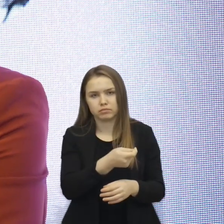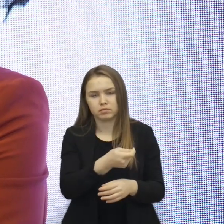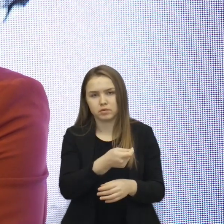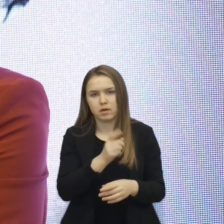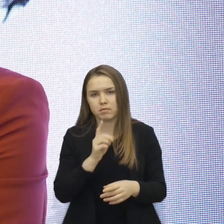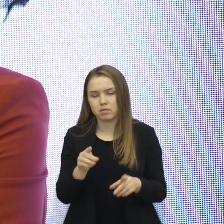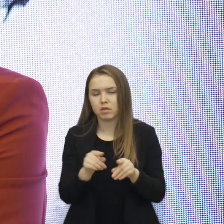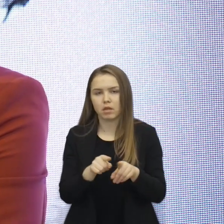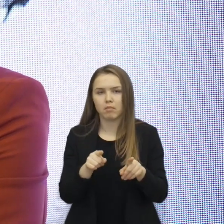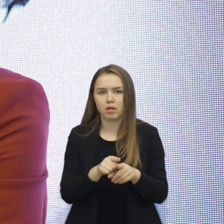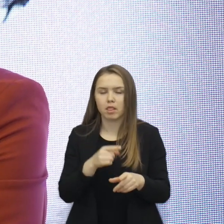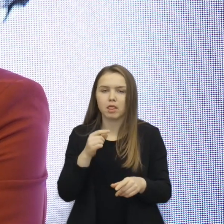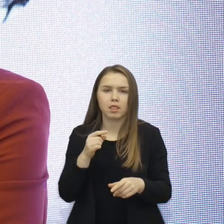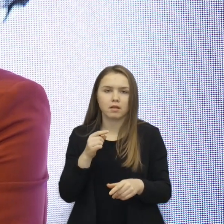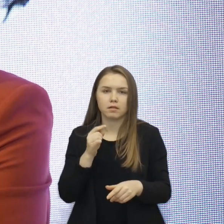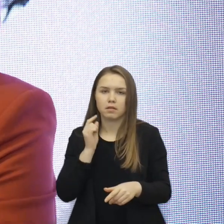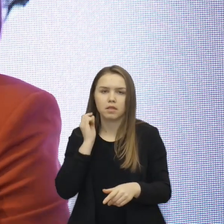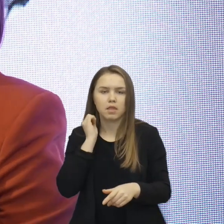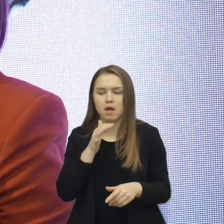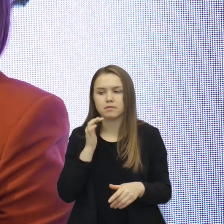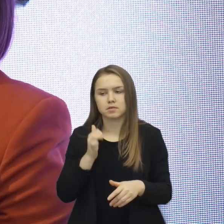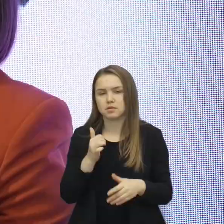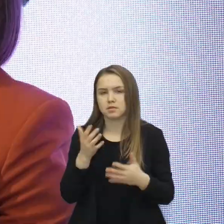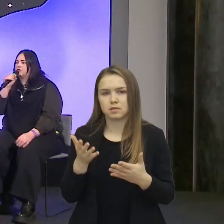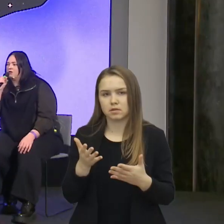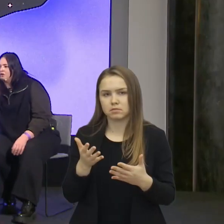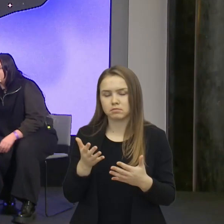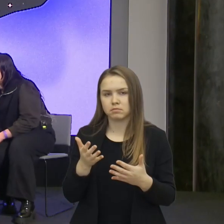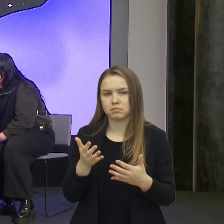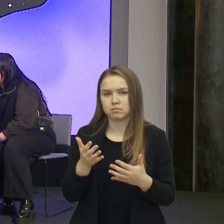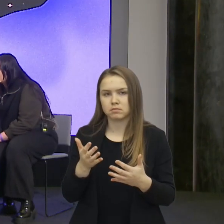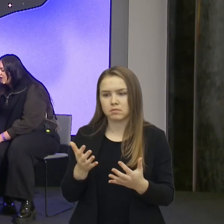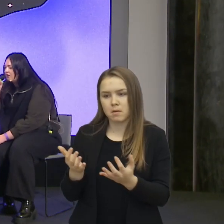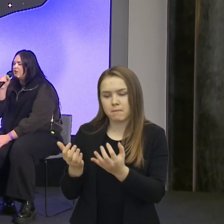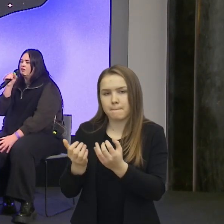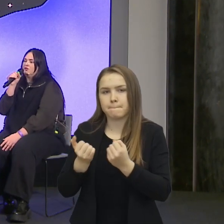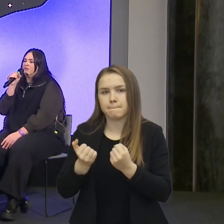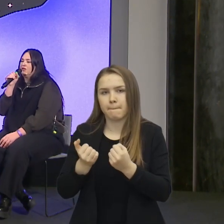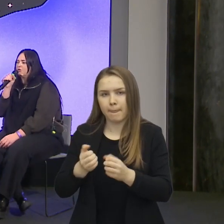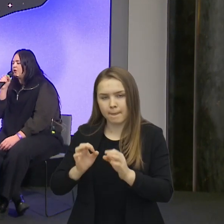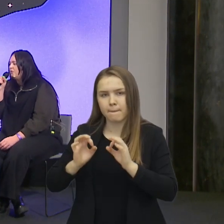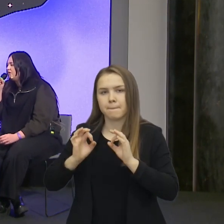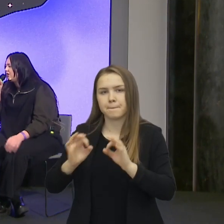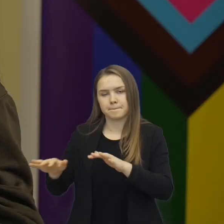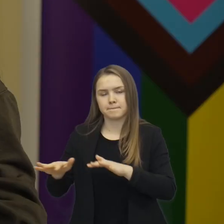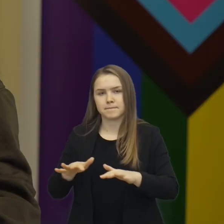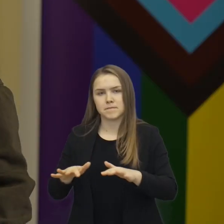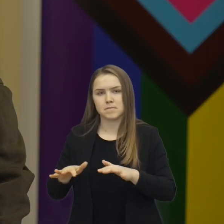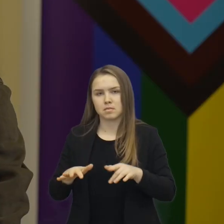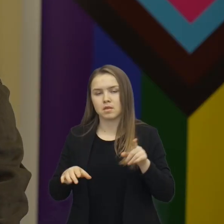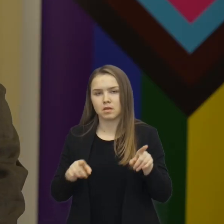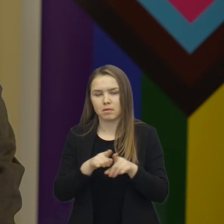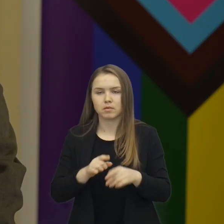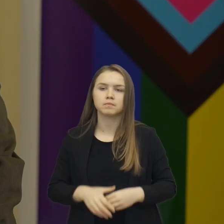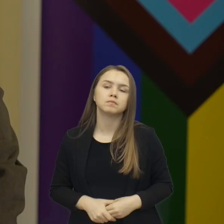sureaguoja į transasmenų skundus. Aišku, užaugo visa karta, nes praėjo beveik